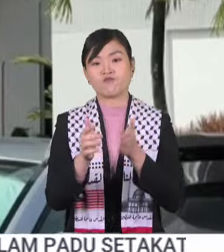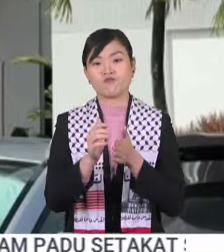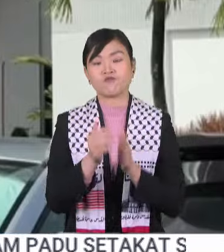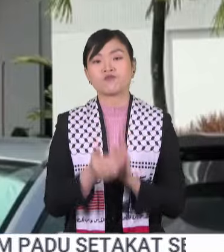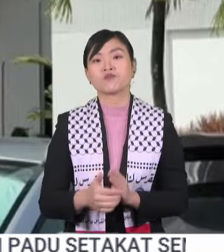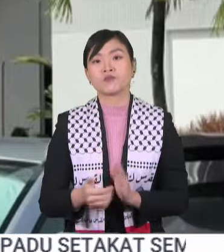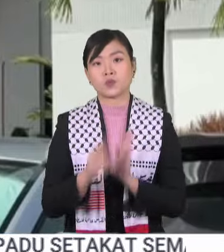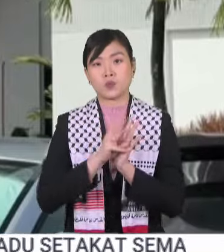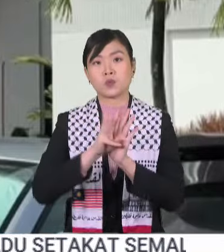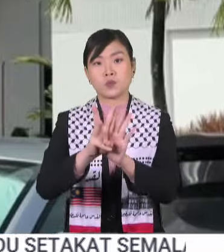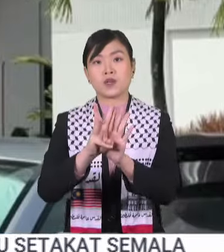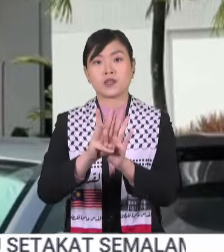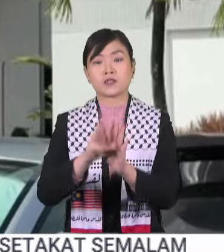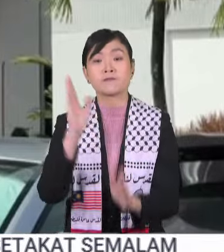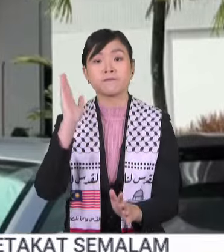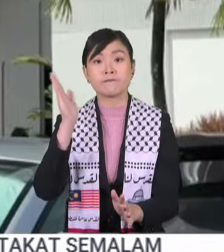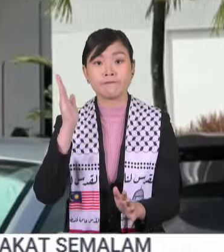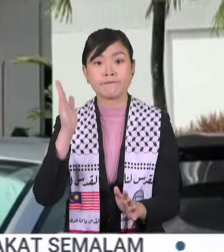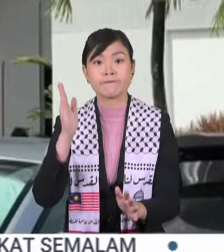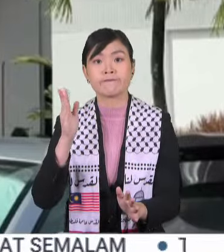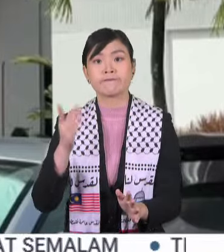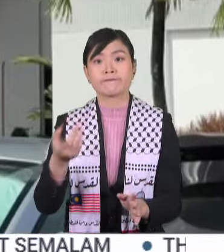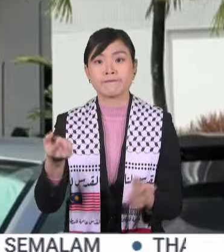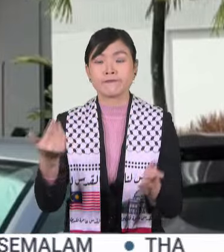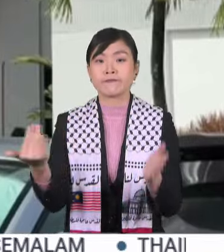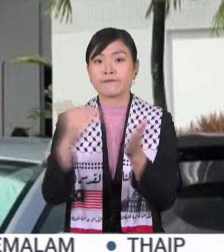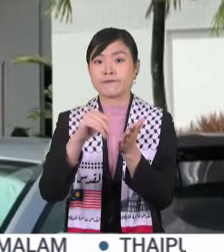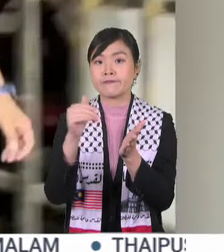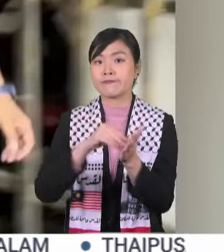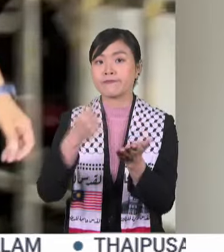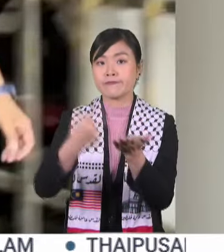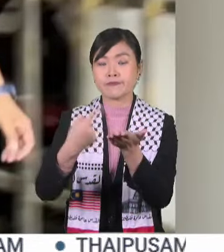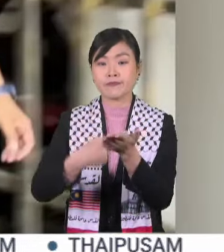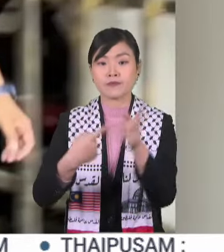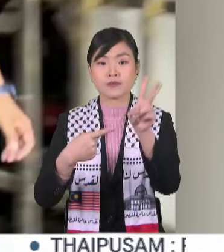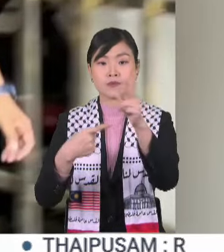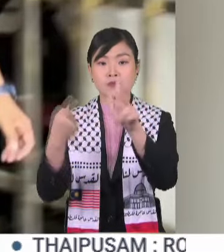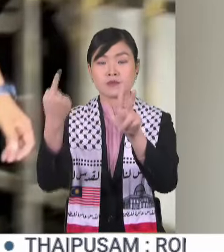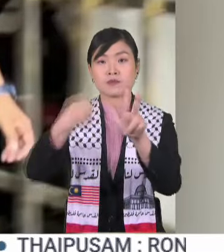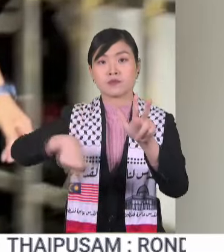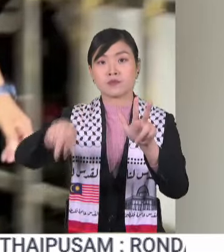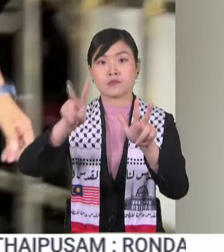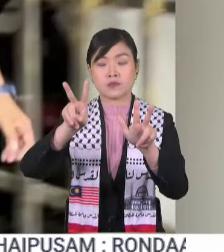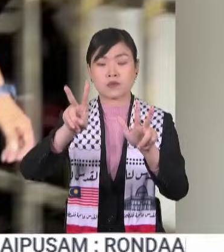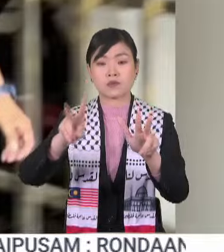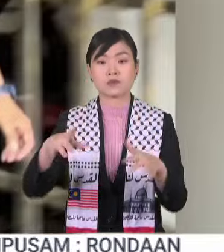disebut semula pada 23 Februari ini bagi serahan dokumen serta lantikan